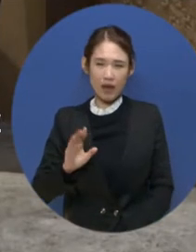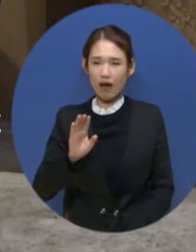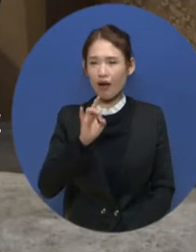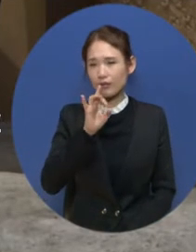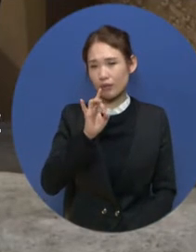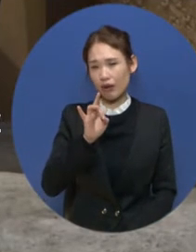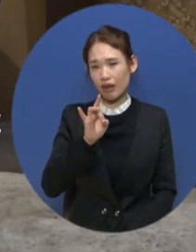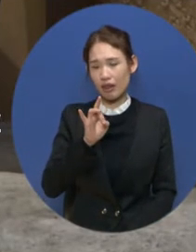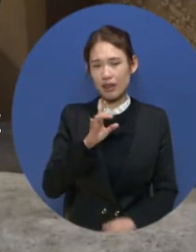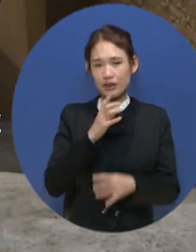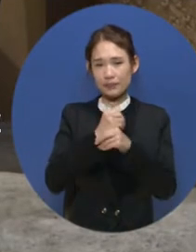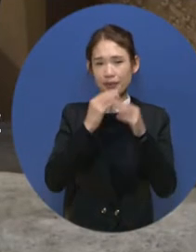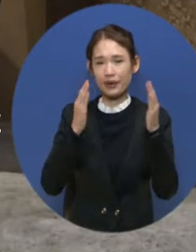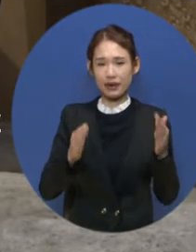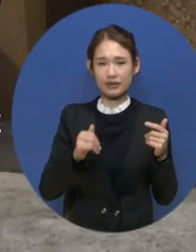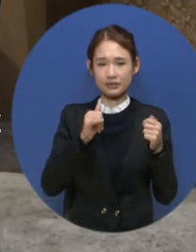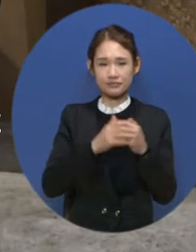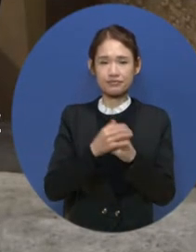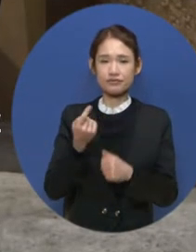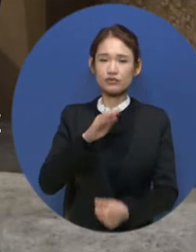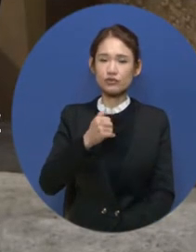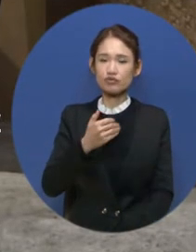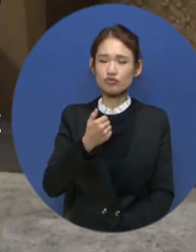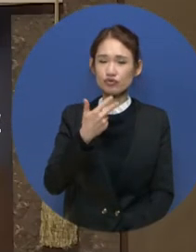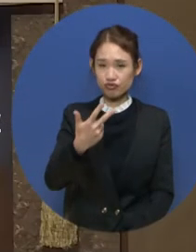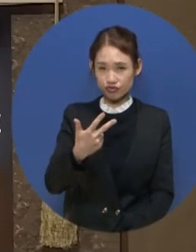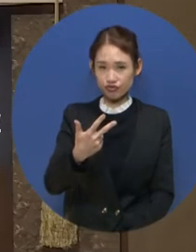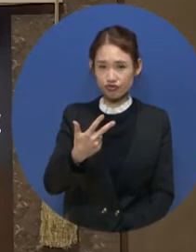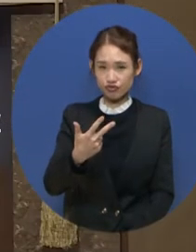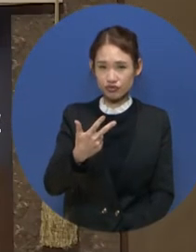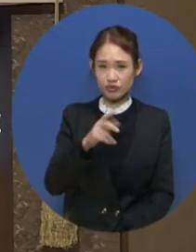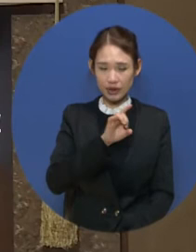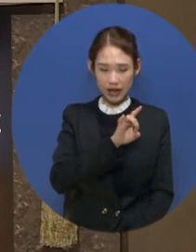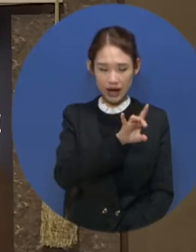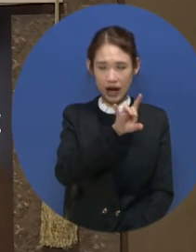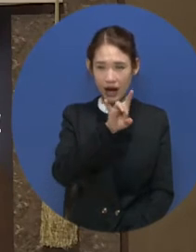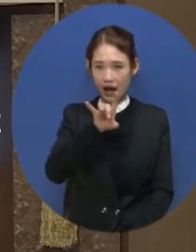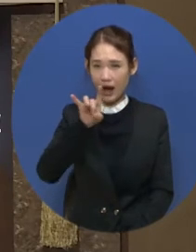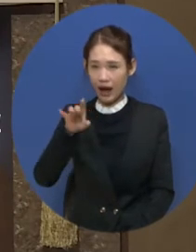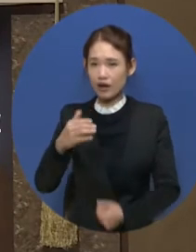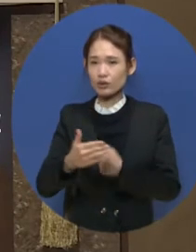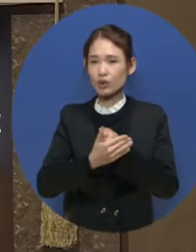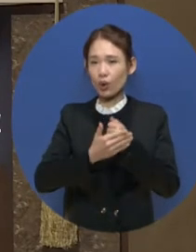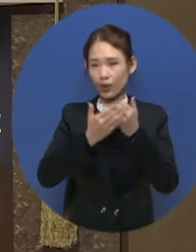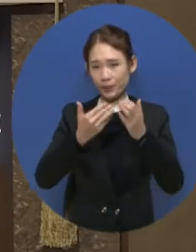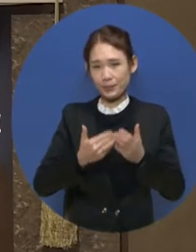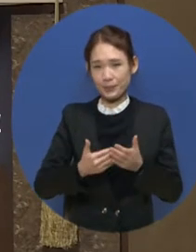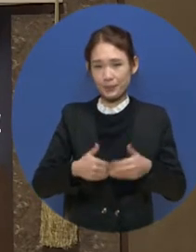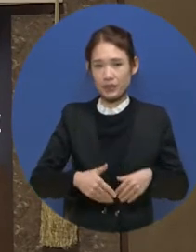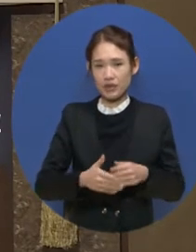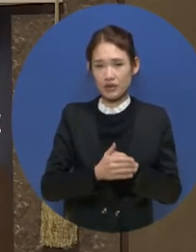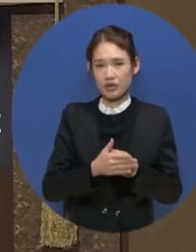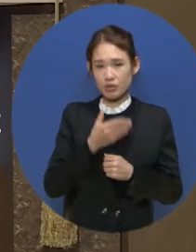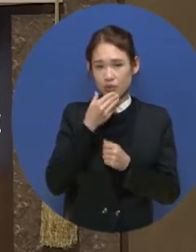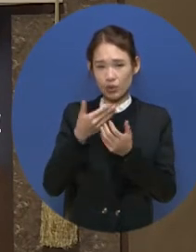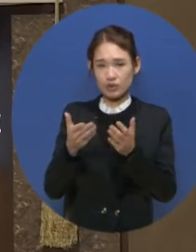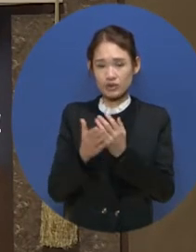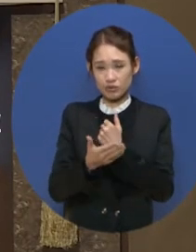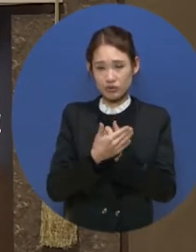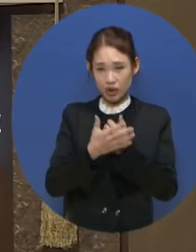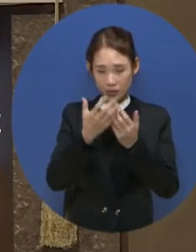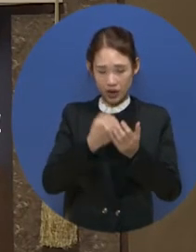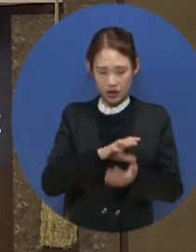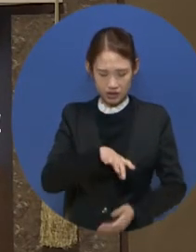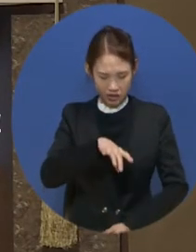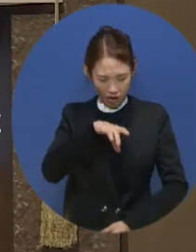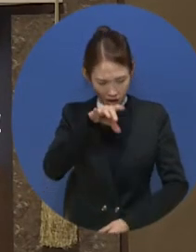것 같습니다 그래서 97년도에 이제 뭐 이렇게 각계 도움도 받고 싶어 이렇게 복지부 나시에 도움 받아서 처음 시작을